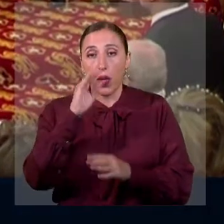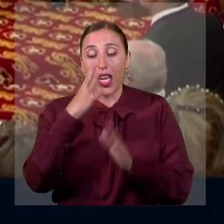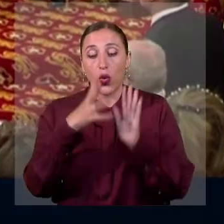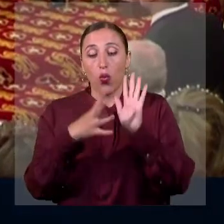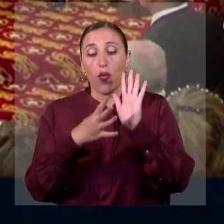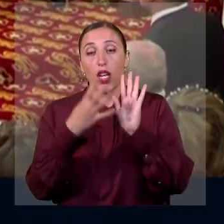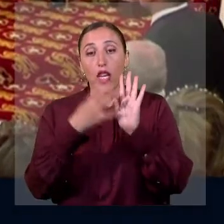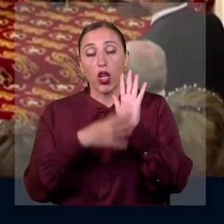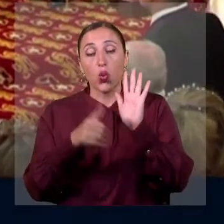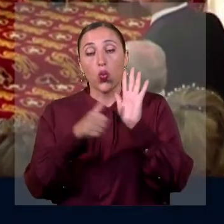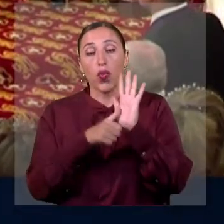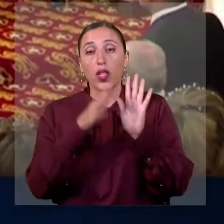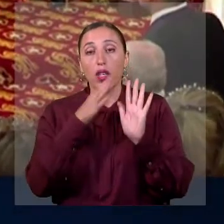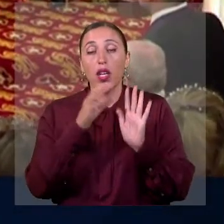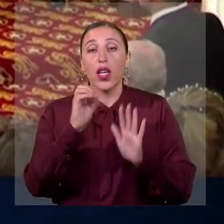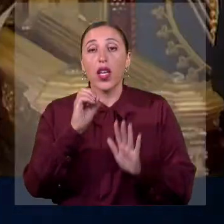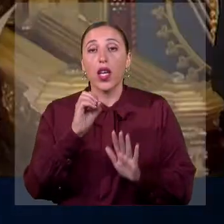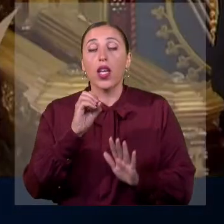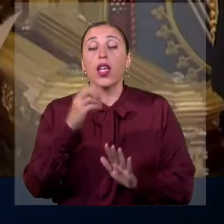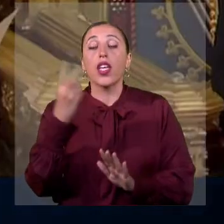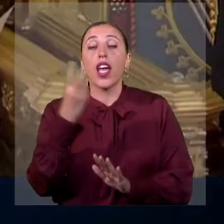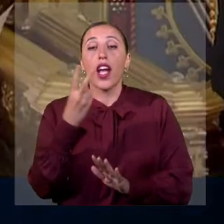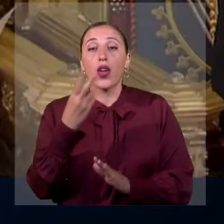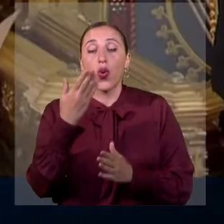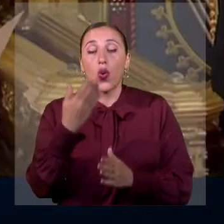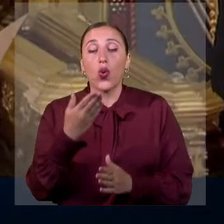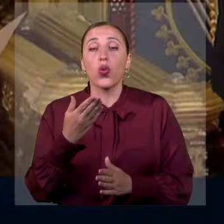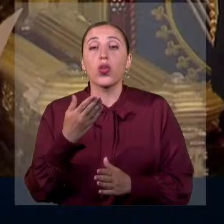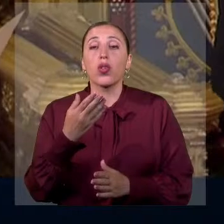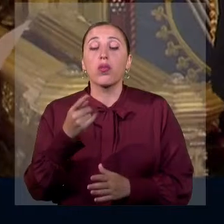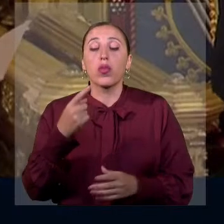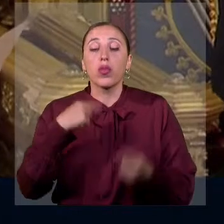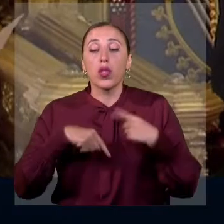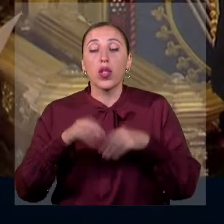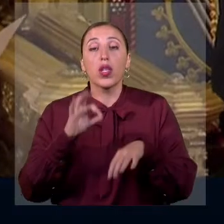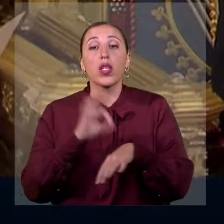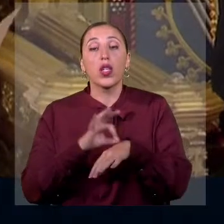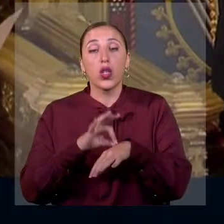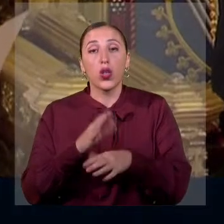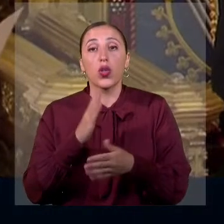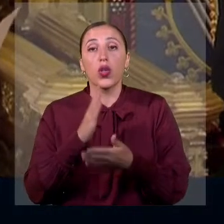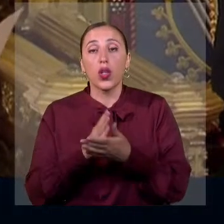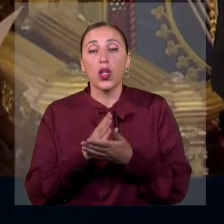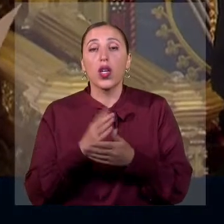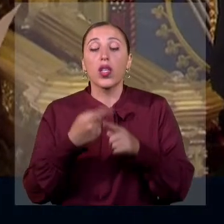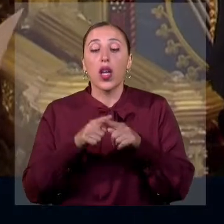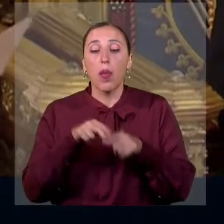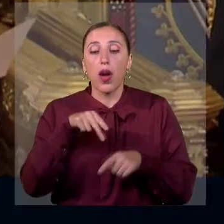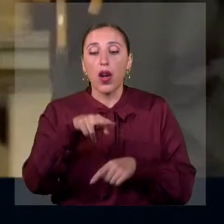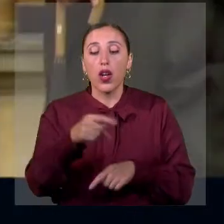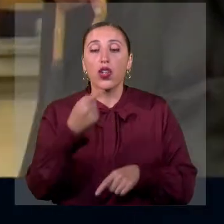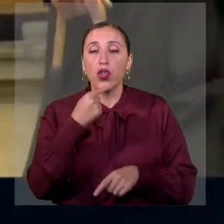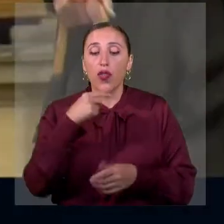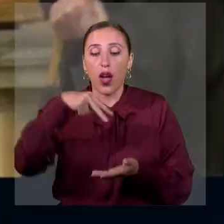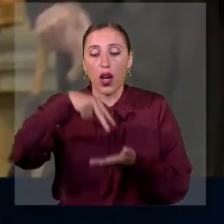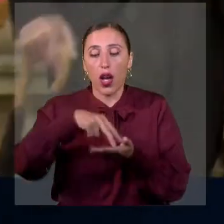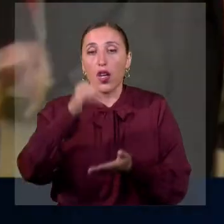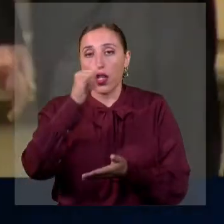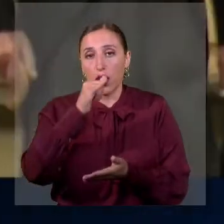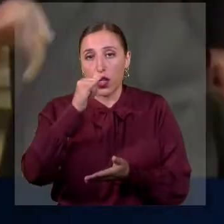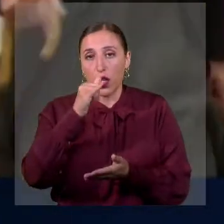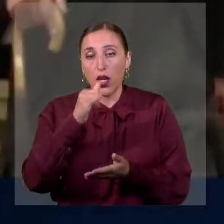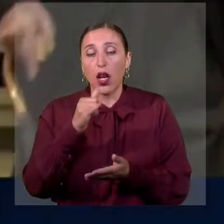Եղիսաբեթ II-ը առողջական խնդիրներ ունի, որոնց պատճառով դժվարանում էր քայլել և կանգնել։ Հաղորդվում է, որ այս պահին